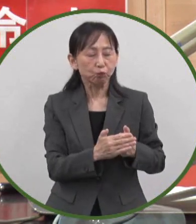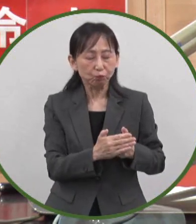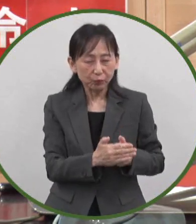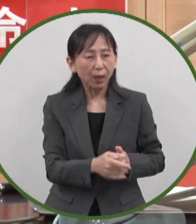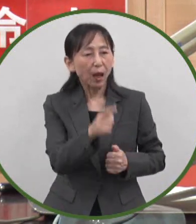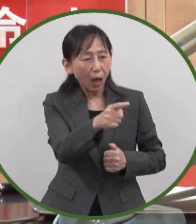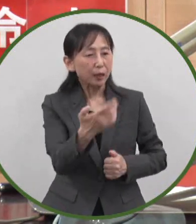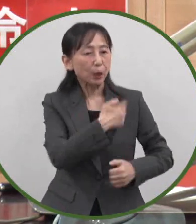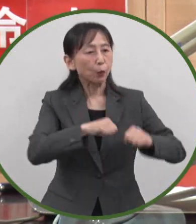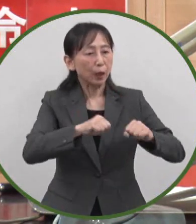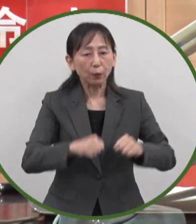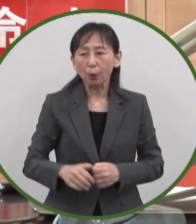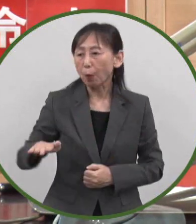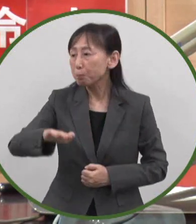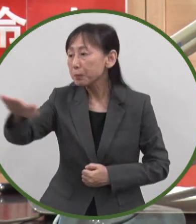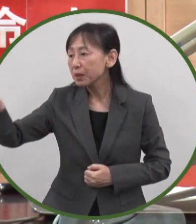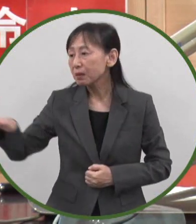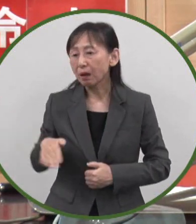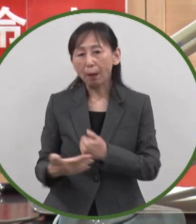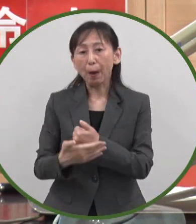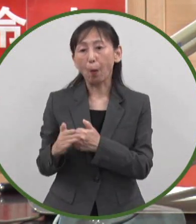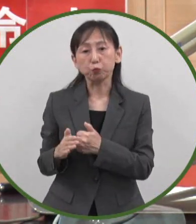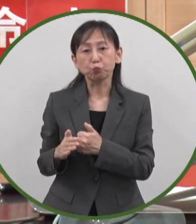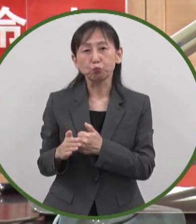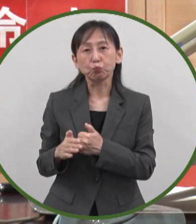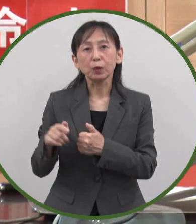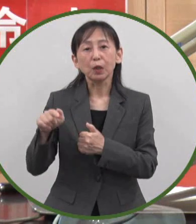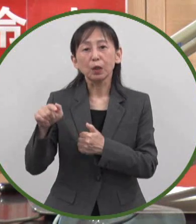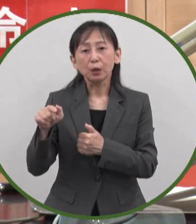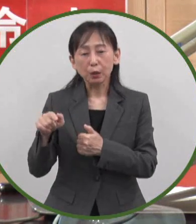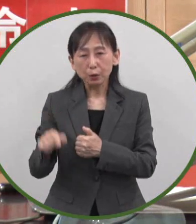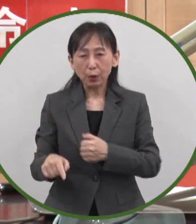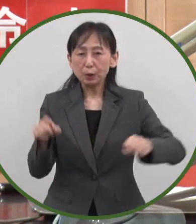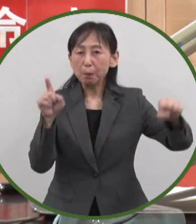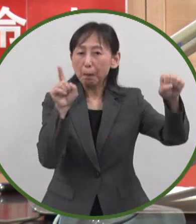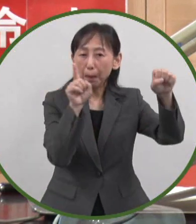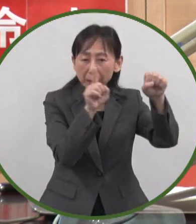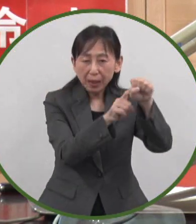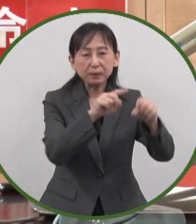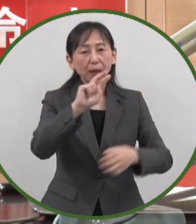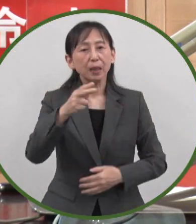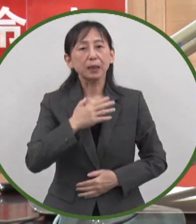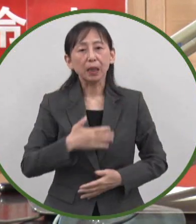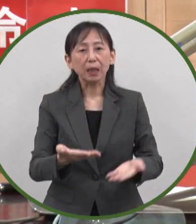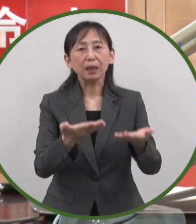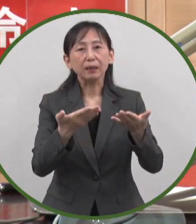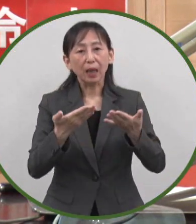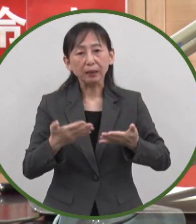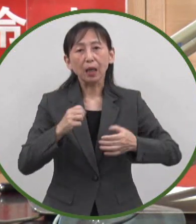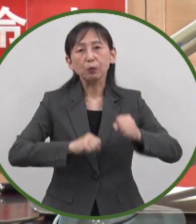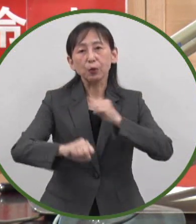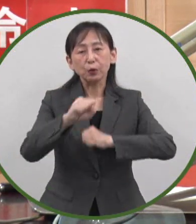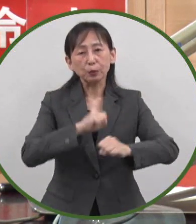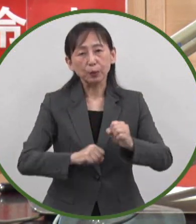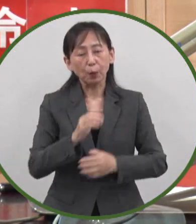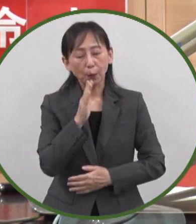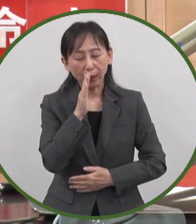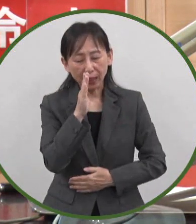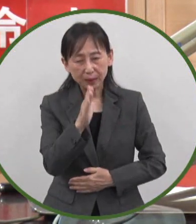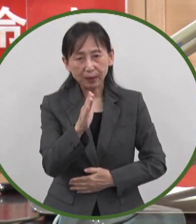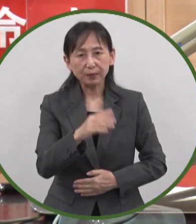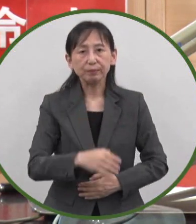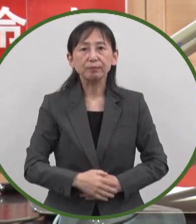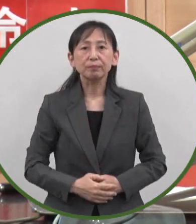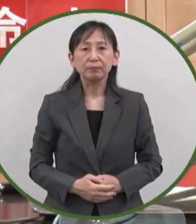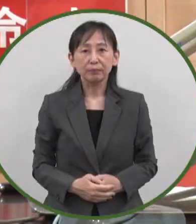守る、そういうことになると思いますので、ご理解をいただいてですね、取り組んで、いただくようにお願いをしたいと思